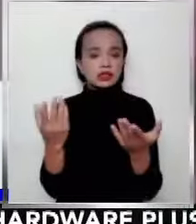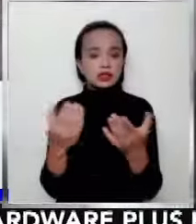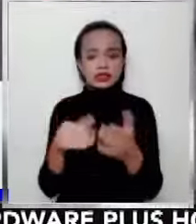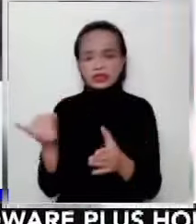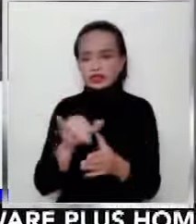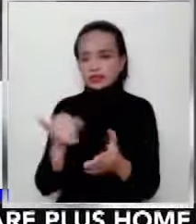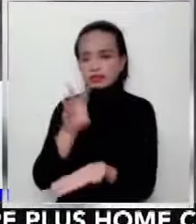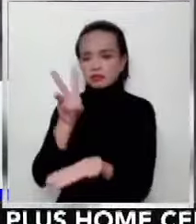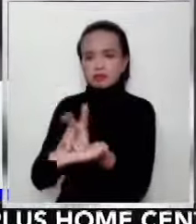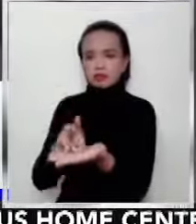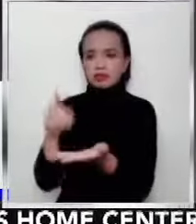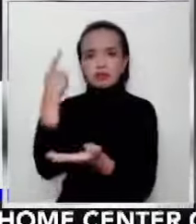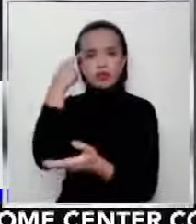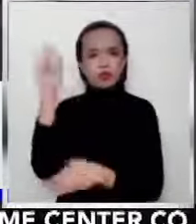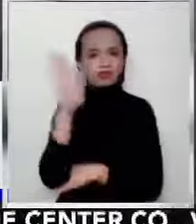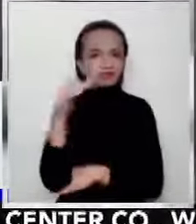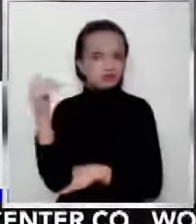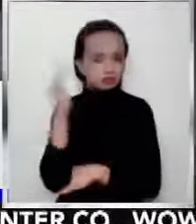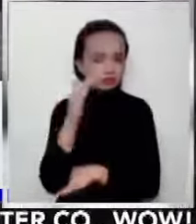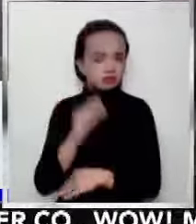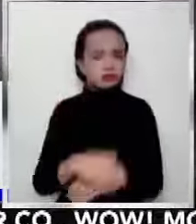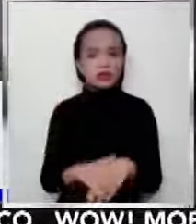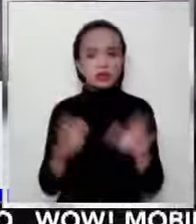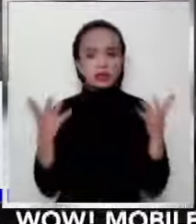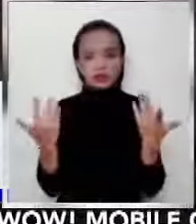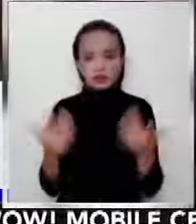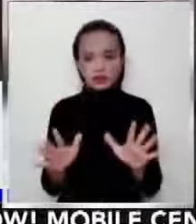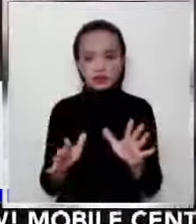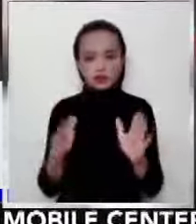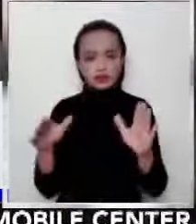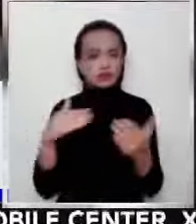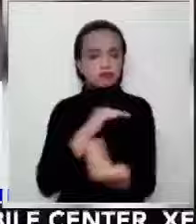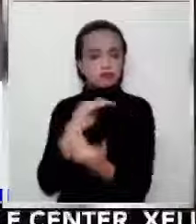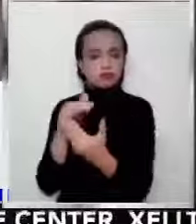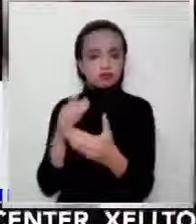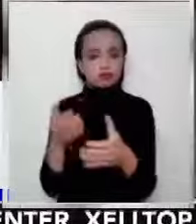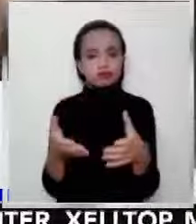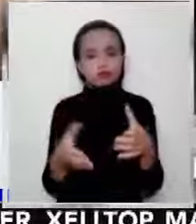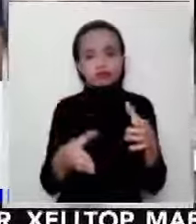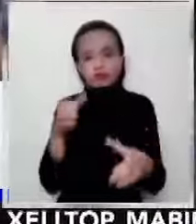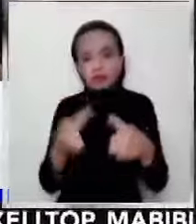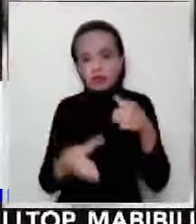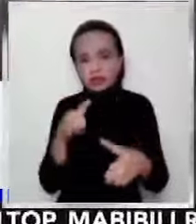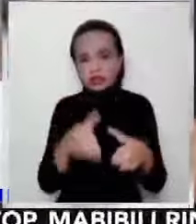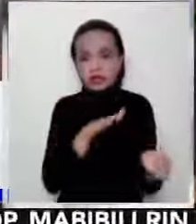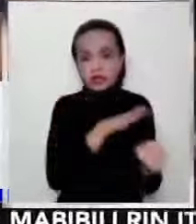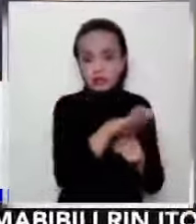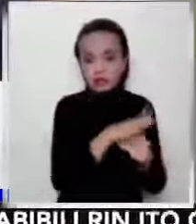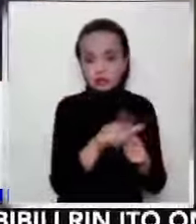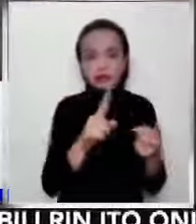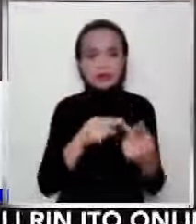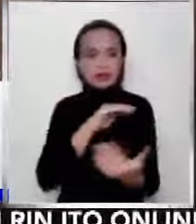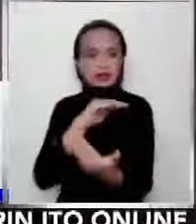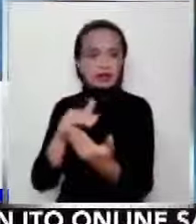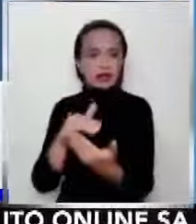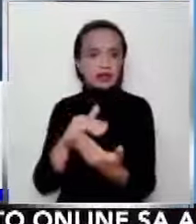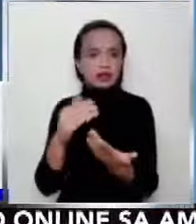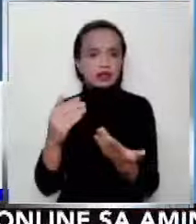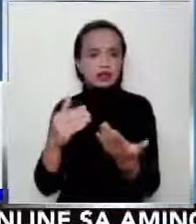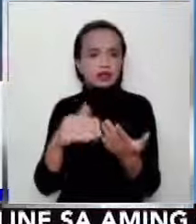prostitution. Sinampahan ng reklamong paglabag sa Anti-Photo and Voyeurism Act at rape ang dayuhan na nakakulong sa Muntinlupa Police